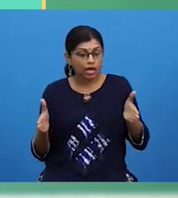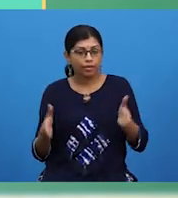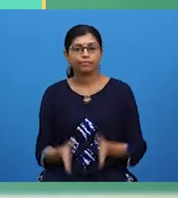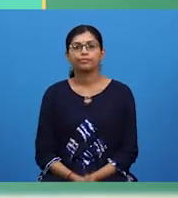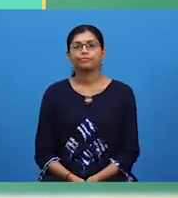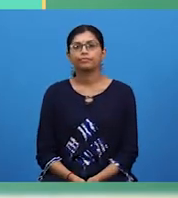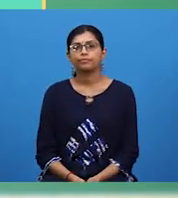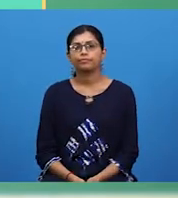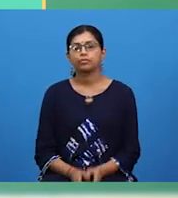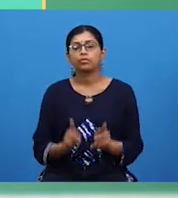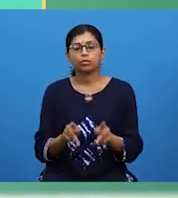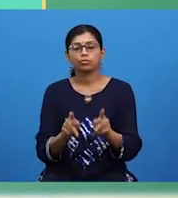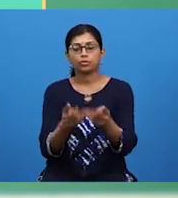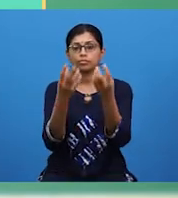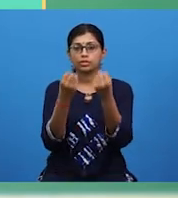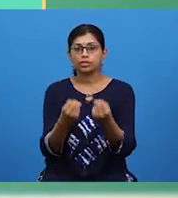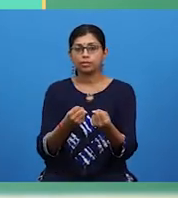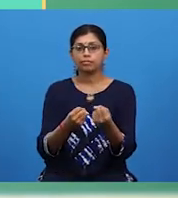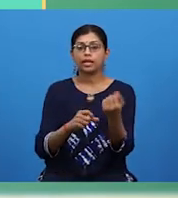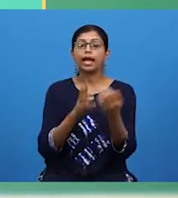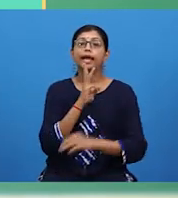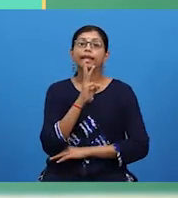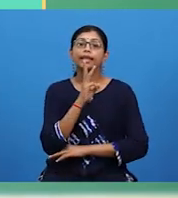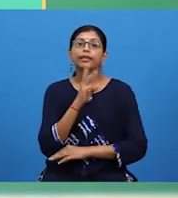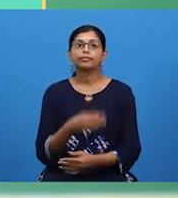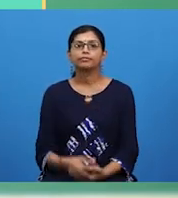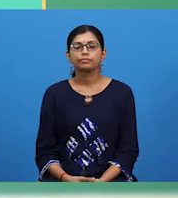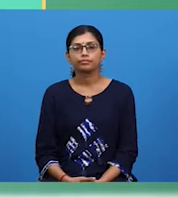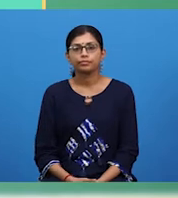Proses penyerapan semula air berlaku dalam usus besar.